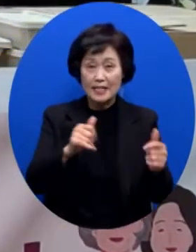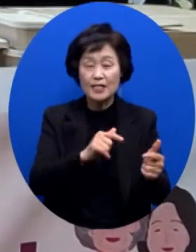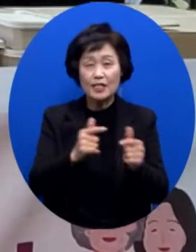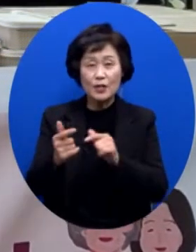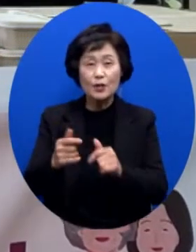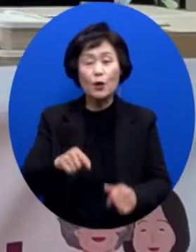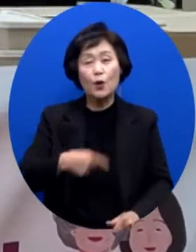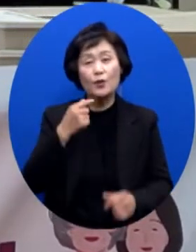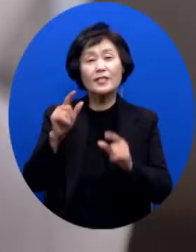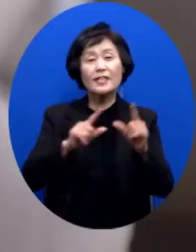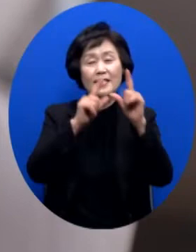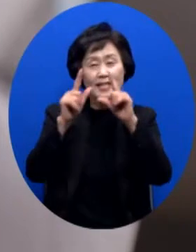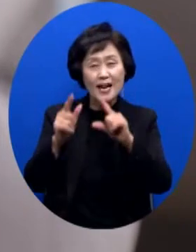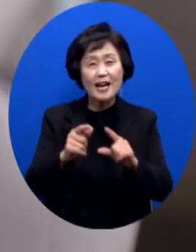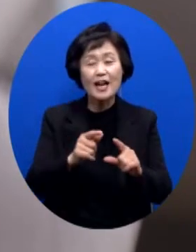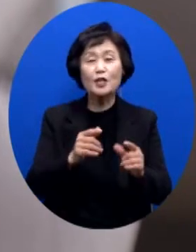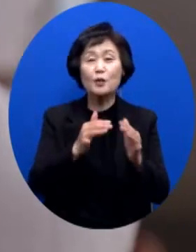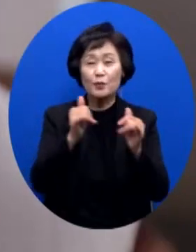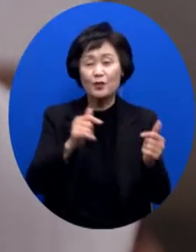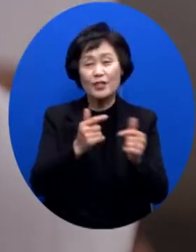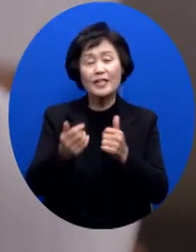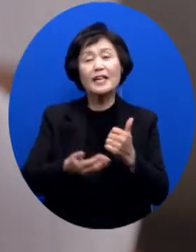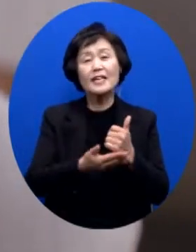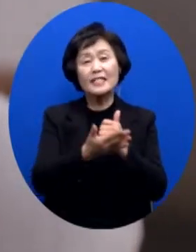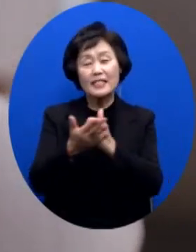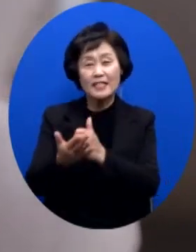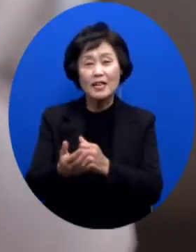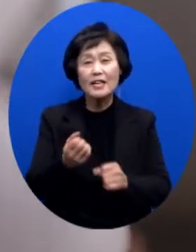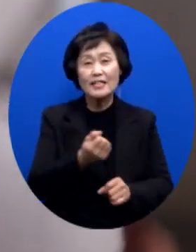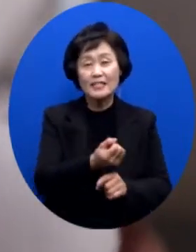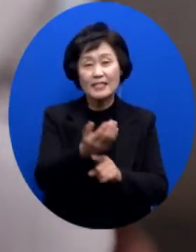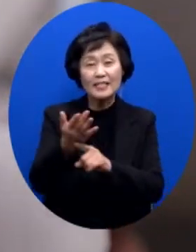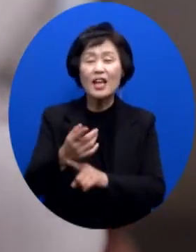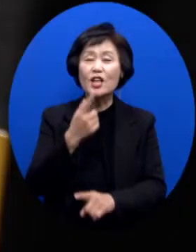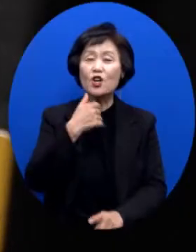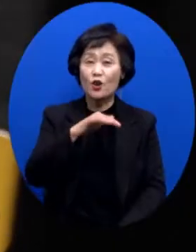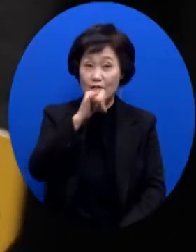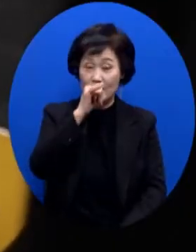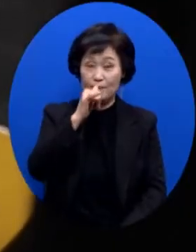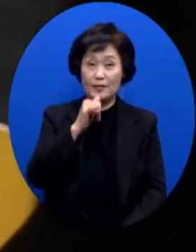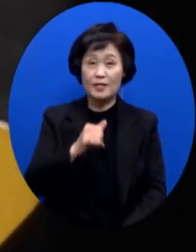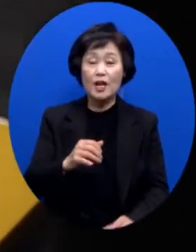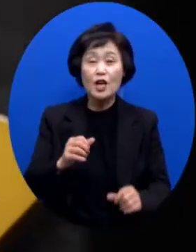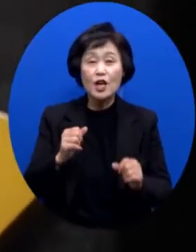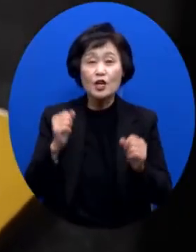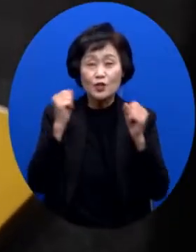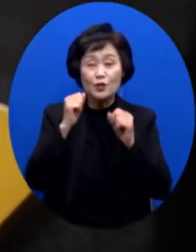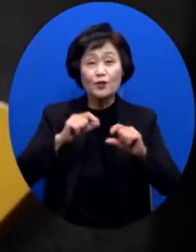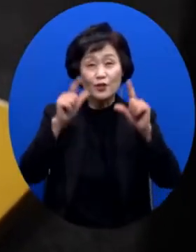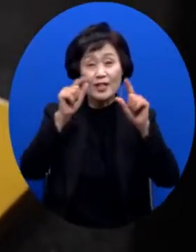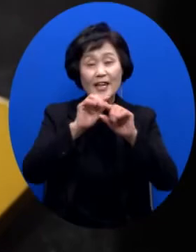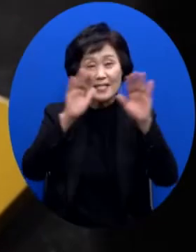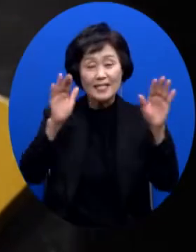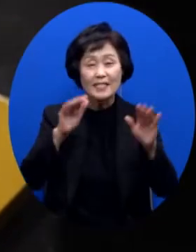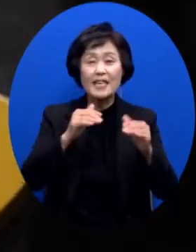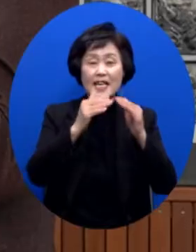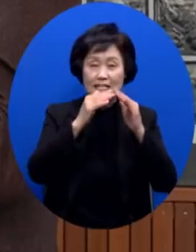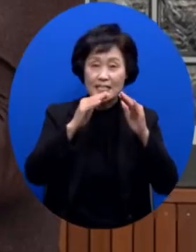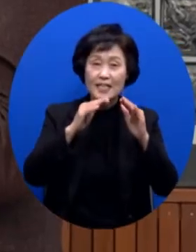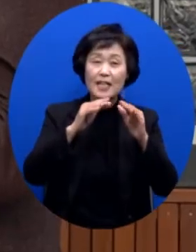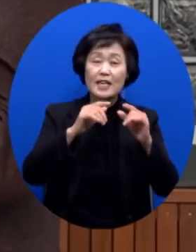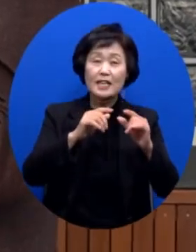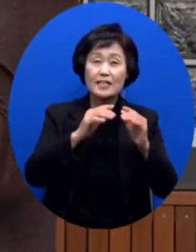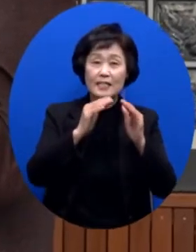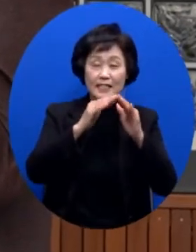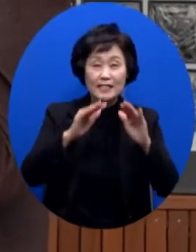있습니다. 학교 측은 추운 날씨에도 어려운 이웃과 함께함으로써 따뜻한 지역사회를 몸소 실천하고자